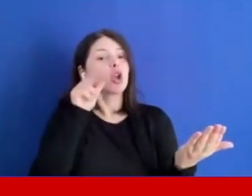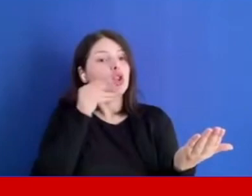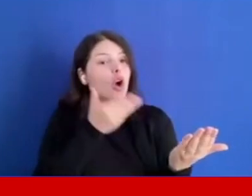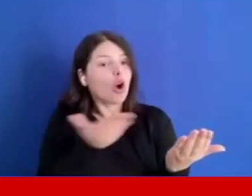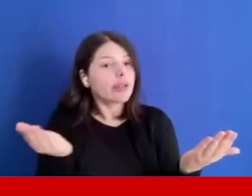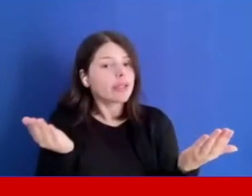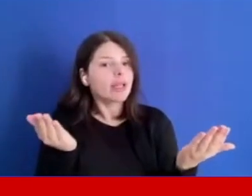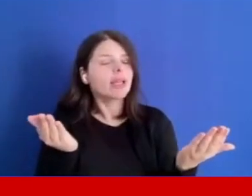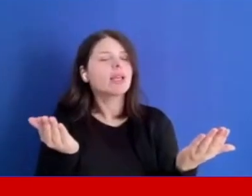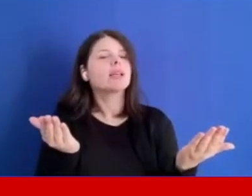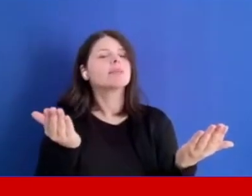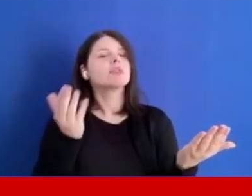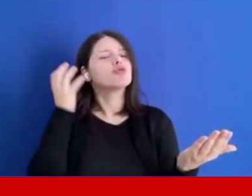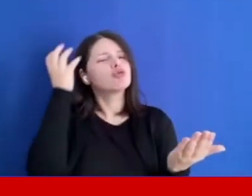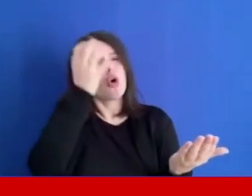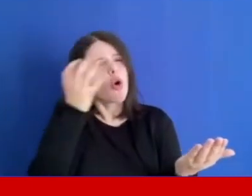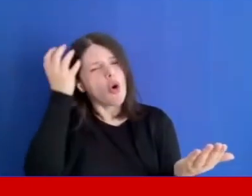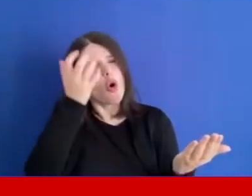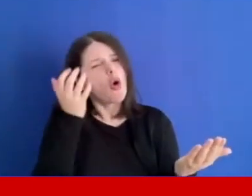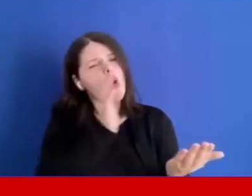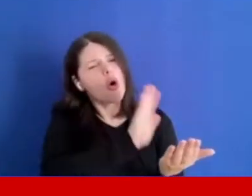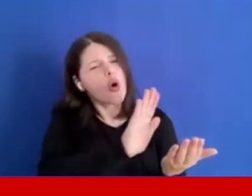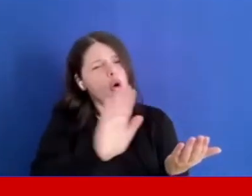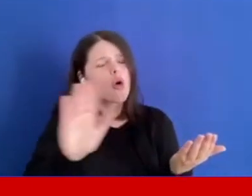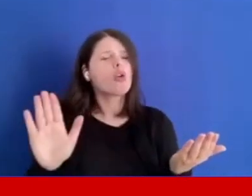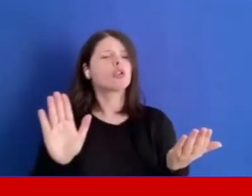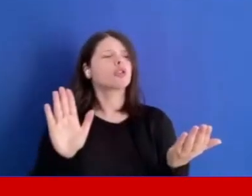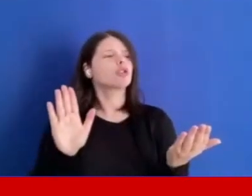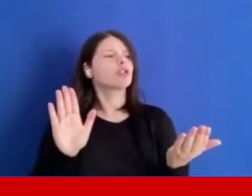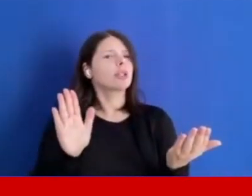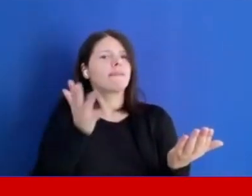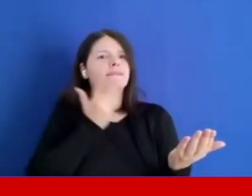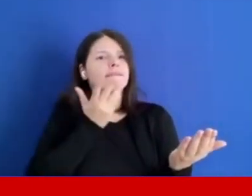a inseguire i propri sogni, le proprie ambizioni,